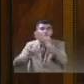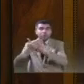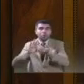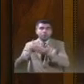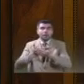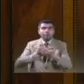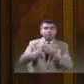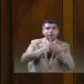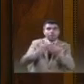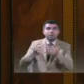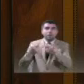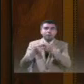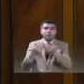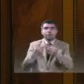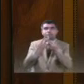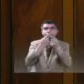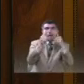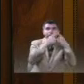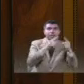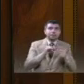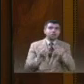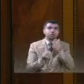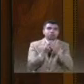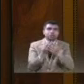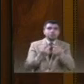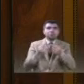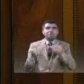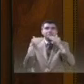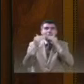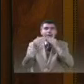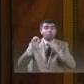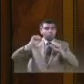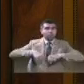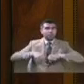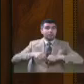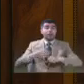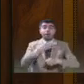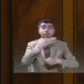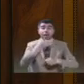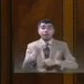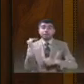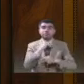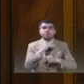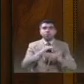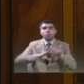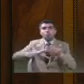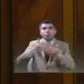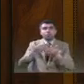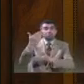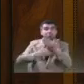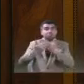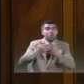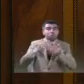الاقتصاد الوطني وتحديث هياكله والرفع من تنافسيته يقتدي تسريع وتيرة الإصلاحات وتوسيع